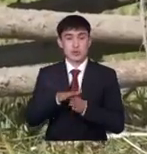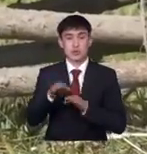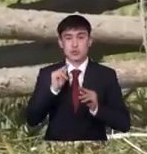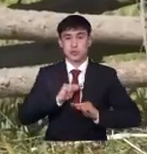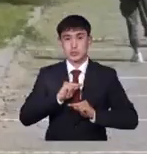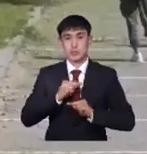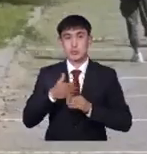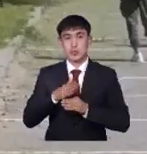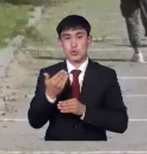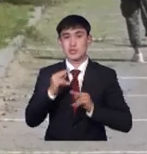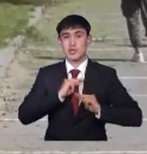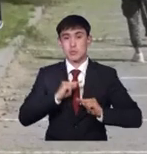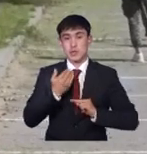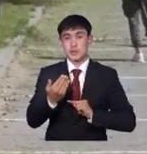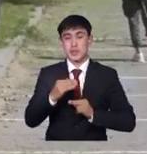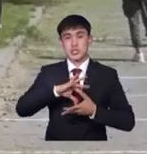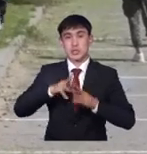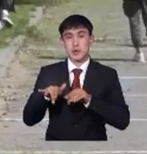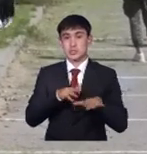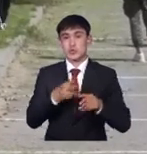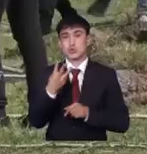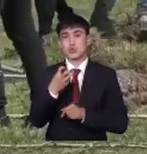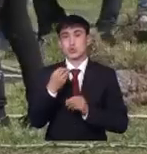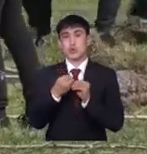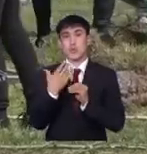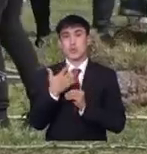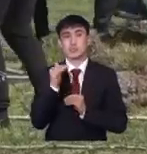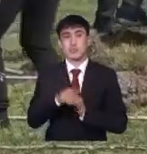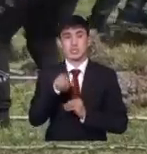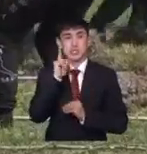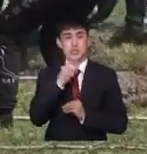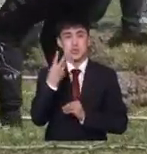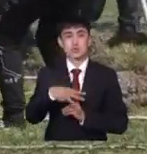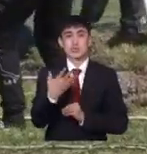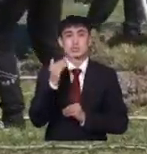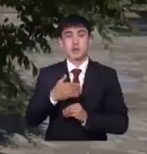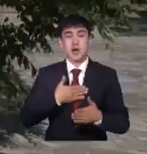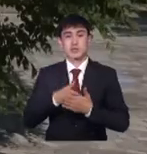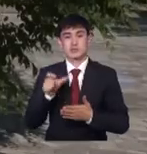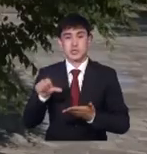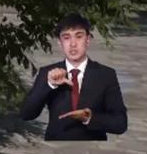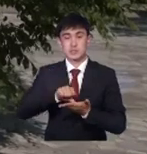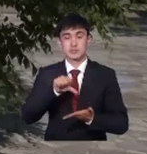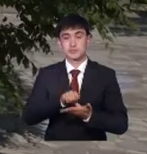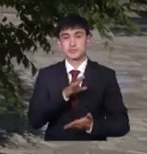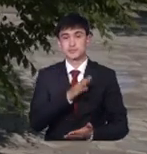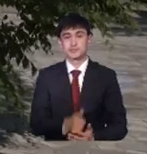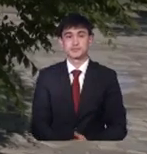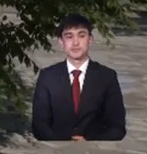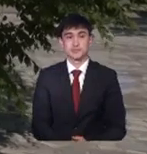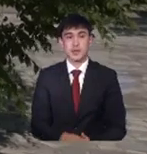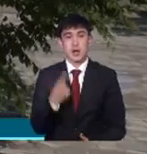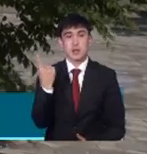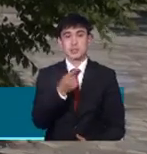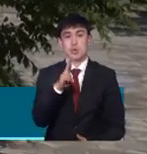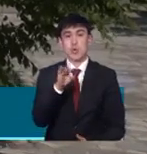жұмыстардың көп бөлігі олардың еңбегі. Жалпы акцияға 315 мыңға жуық жас пен 35 мың ерікті қатысты. Сонымен қатар алғашқы рет